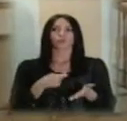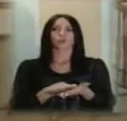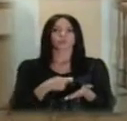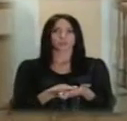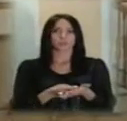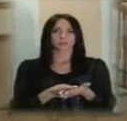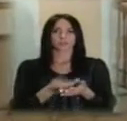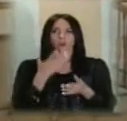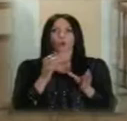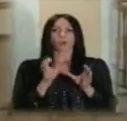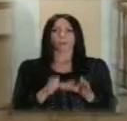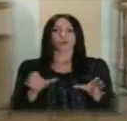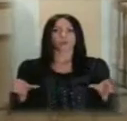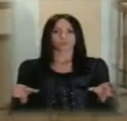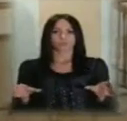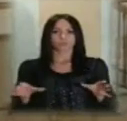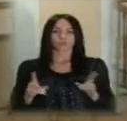опалювати, обігрівати, тому що